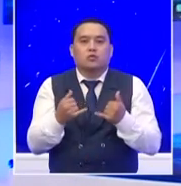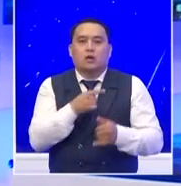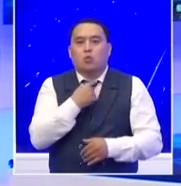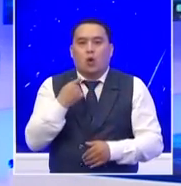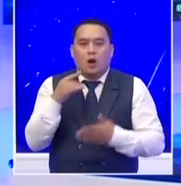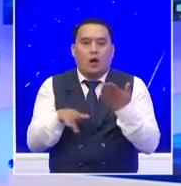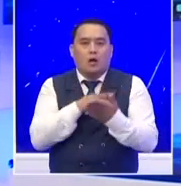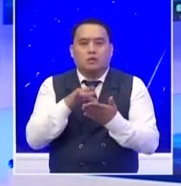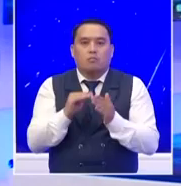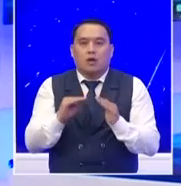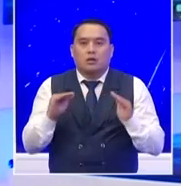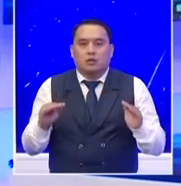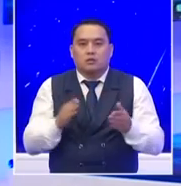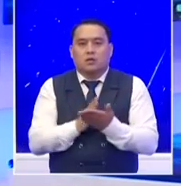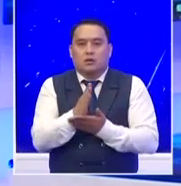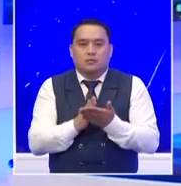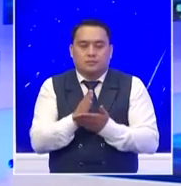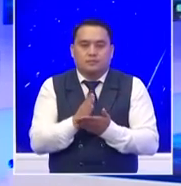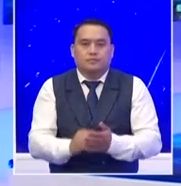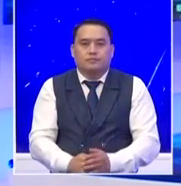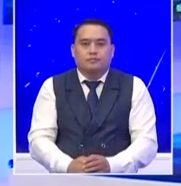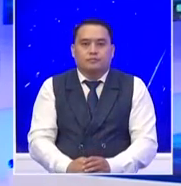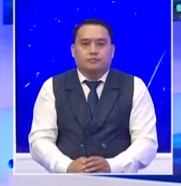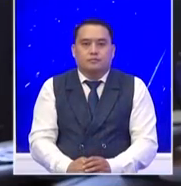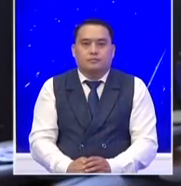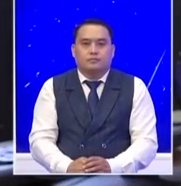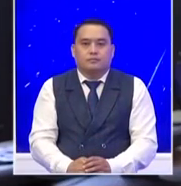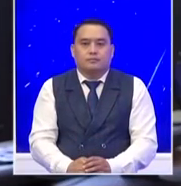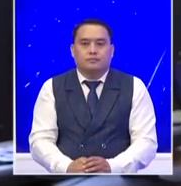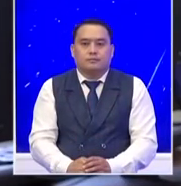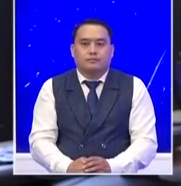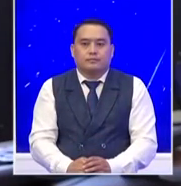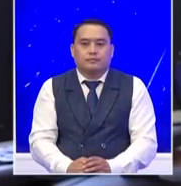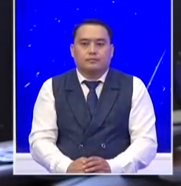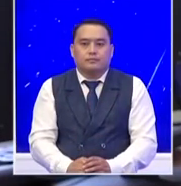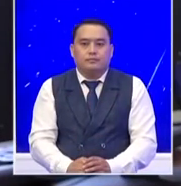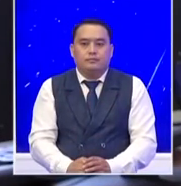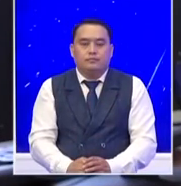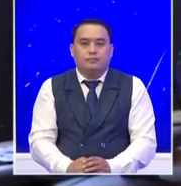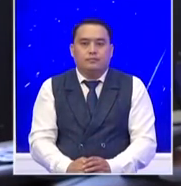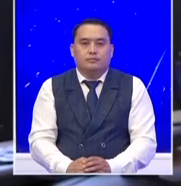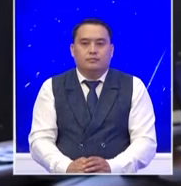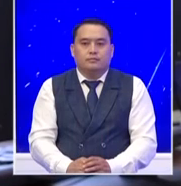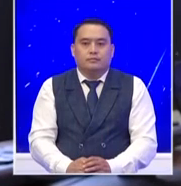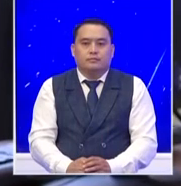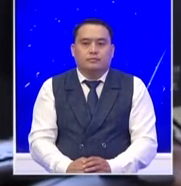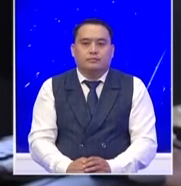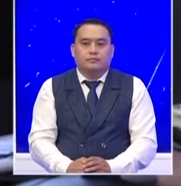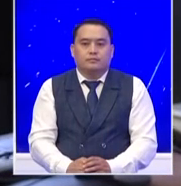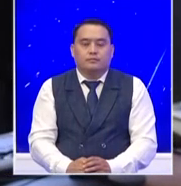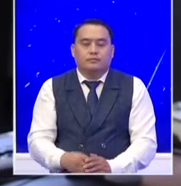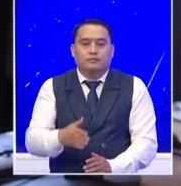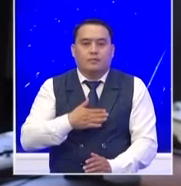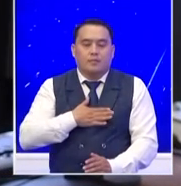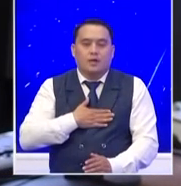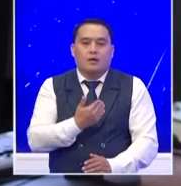Талдықорған қалалық балалар емханасында қызмет атқарып келеді. Неге кетіп қалмадым деп айтатындар бар,